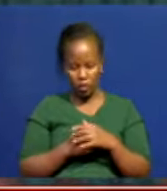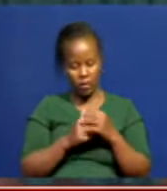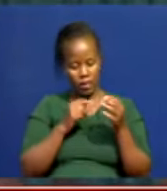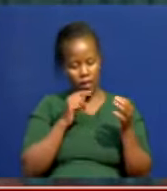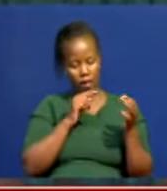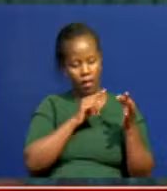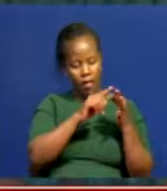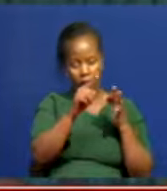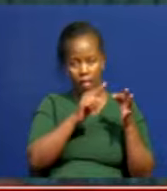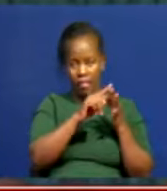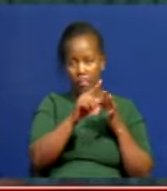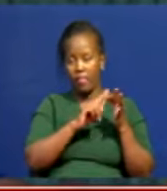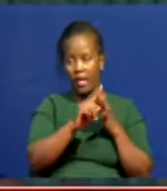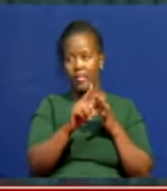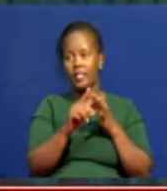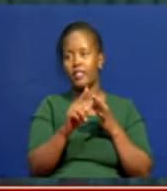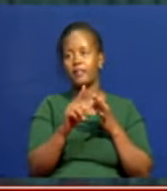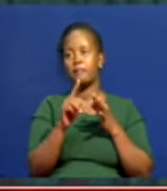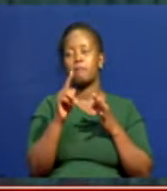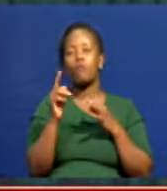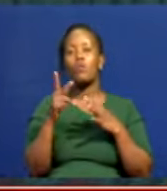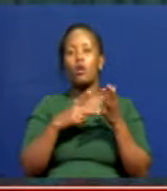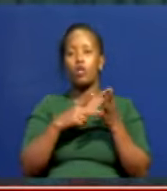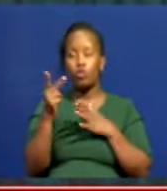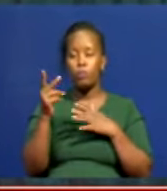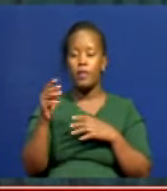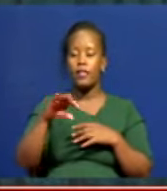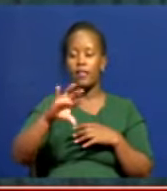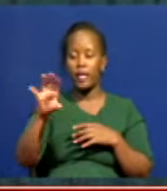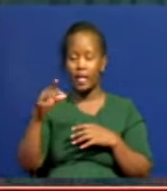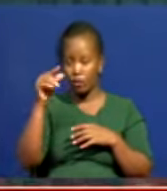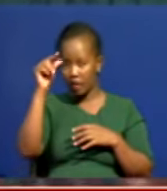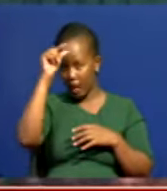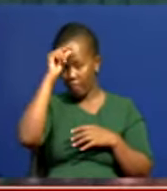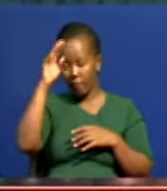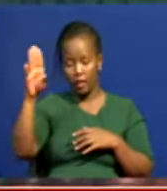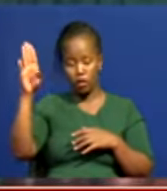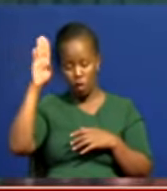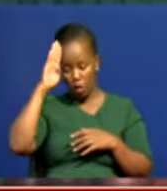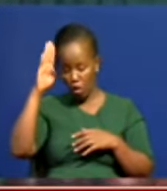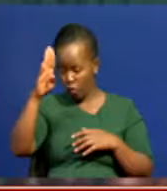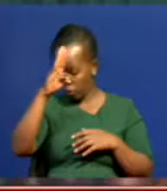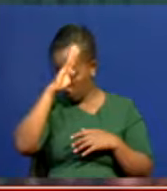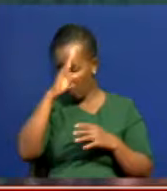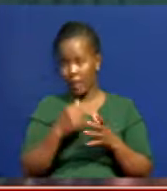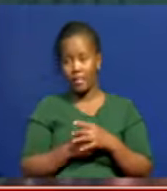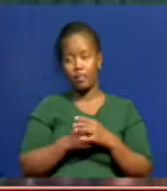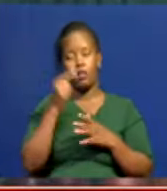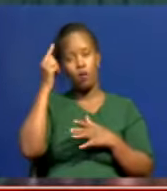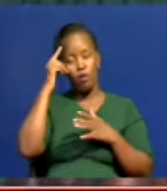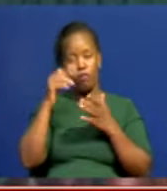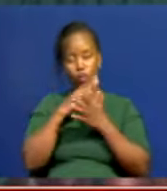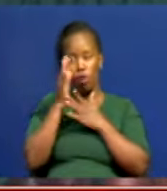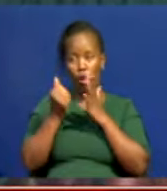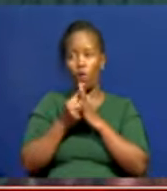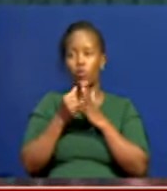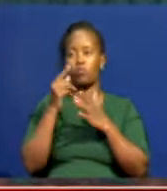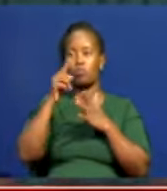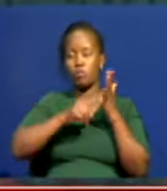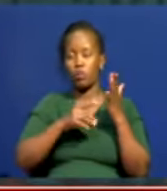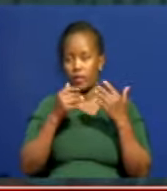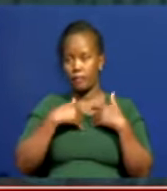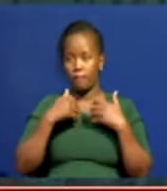Ya tatu, alipe county government ya Bungoma for the nuclear ziko hapa.